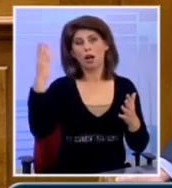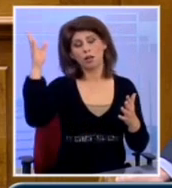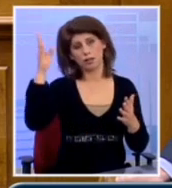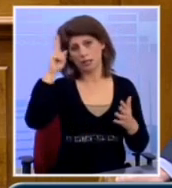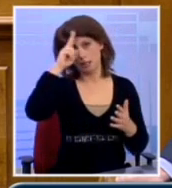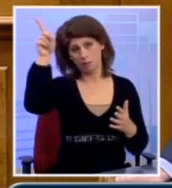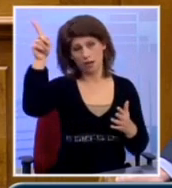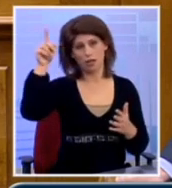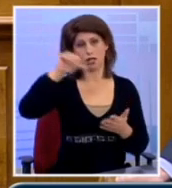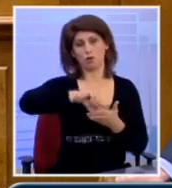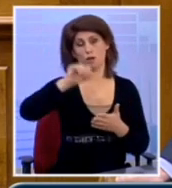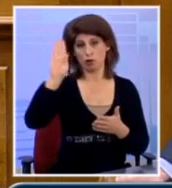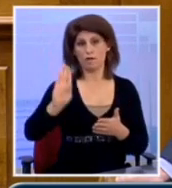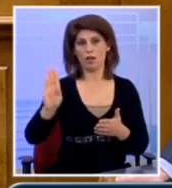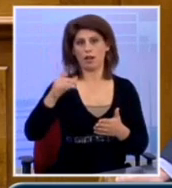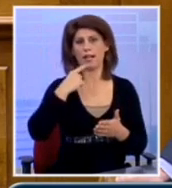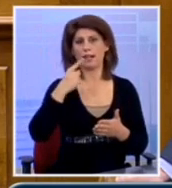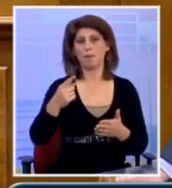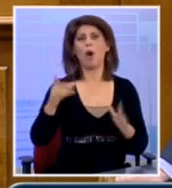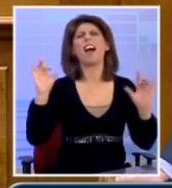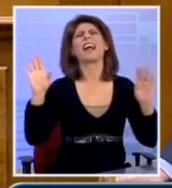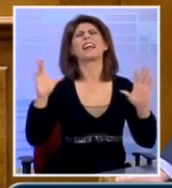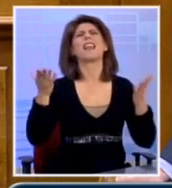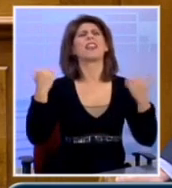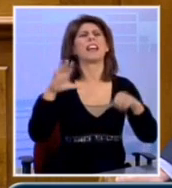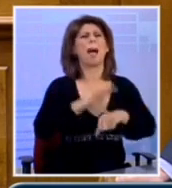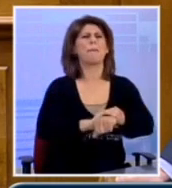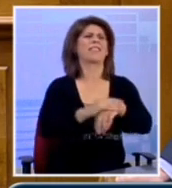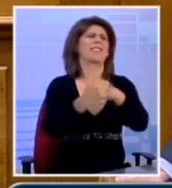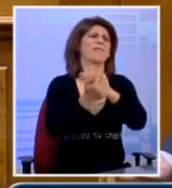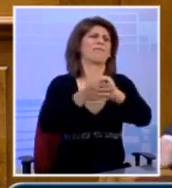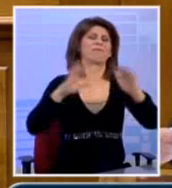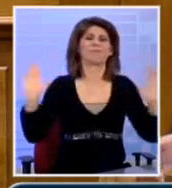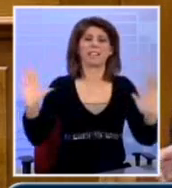εγώ να πω ουδής αναμάρτητος στην κυρία Μέρκελ?